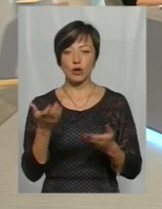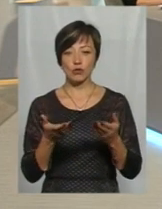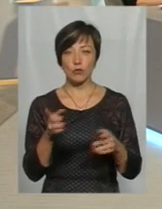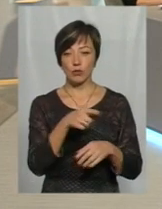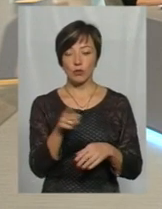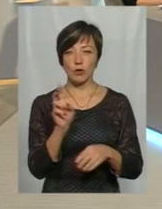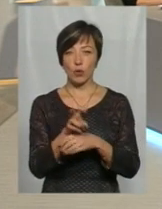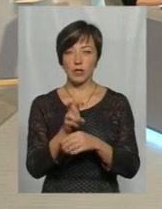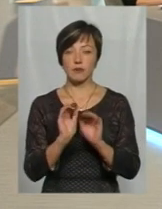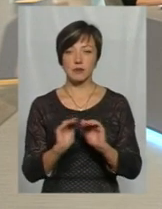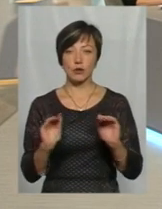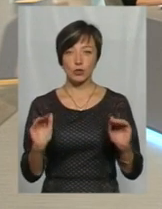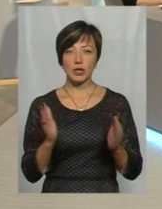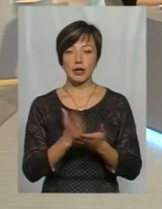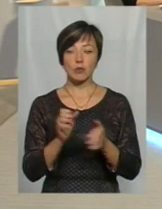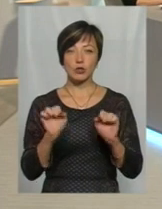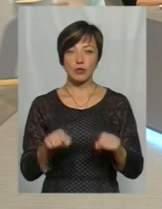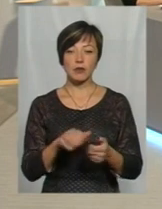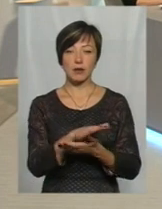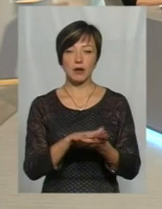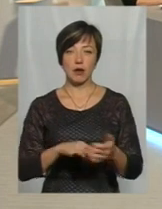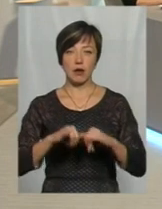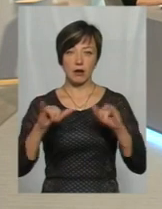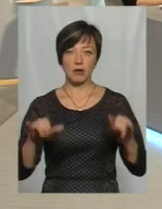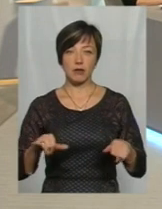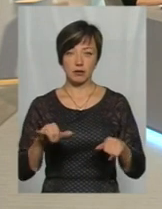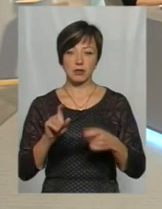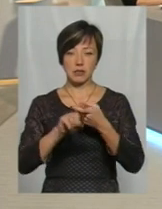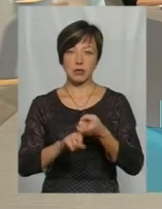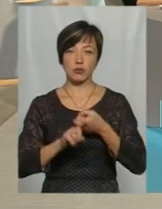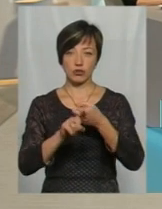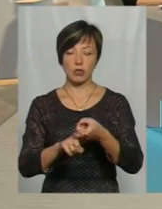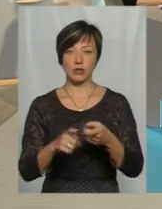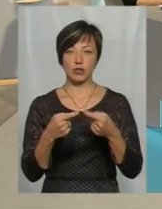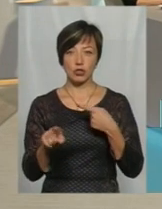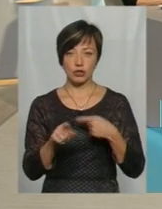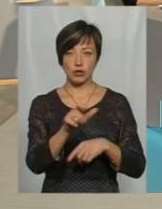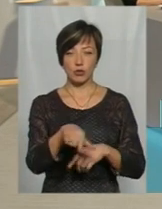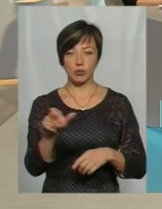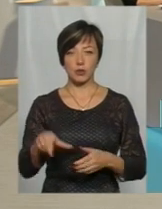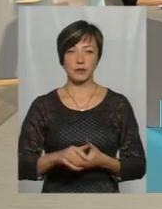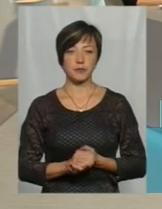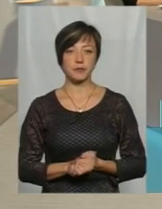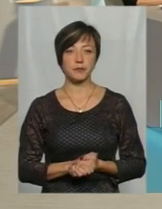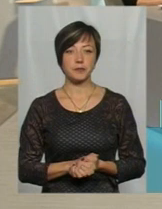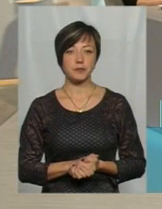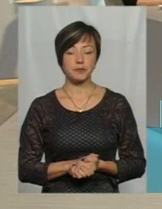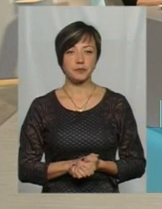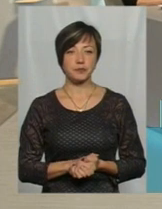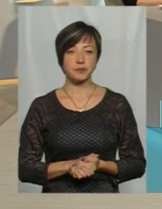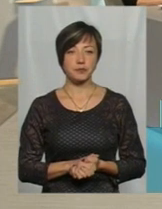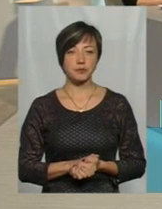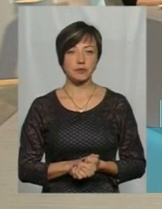вони будуть ходити в садочок, є вірогідність того, що вони будуть ще дозаражати інших здорових